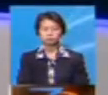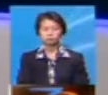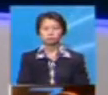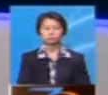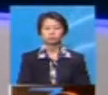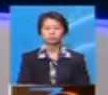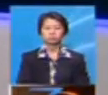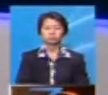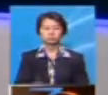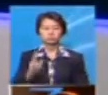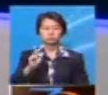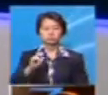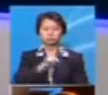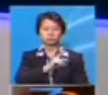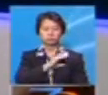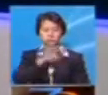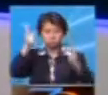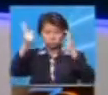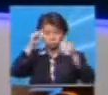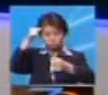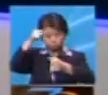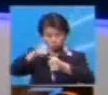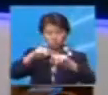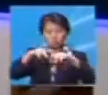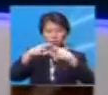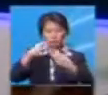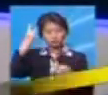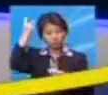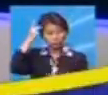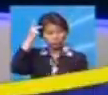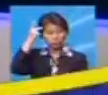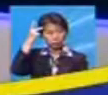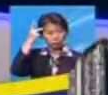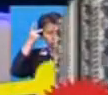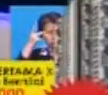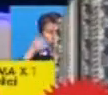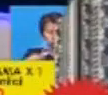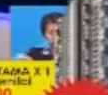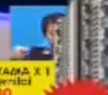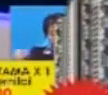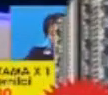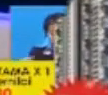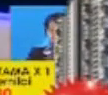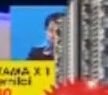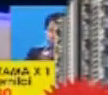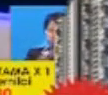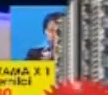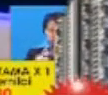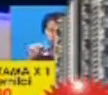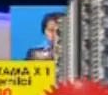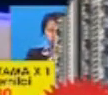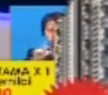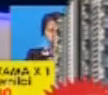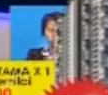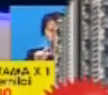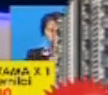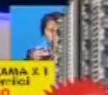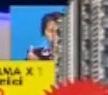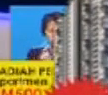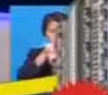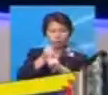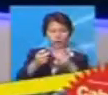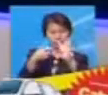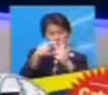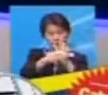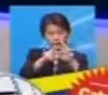Dalam hal itu, Tan Sri Khalid juga mengingatkan semua parti politik supaya yang bertanding tidak menjadikan insiden penculikan